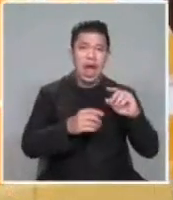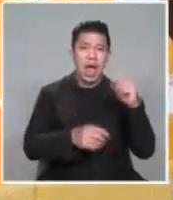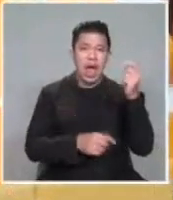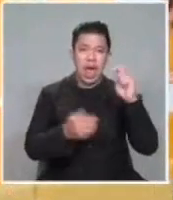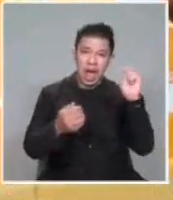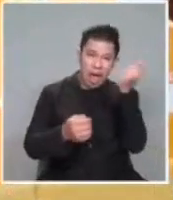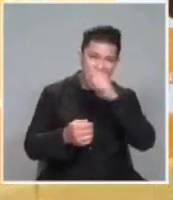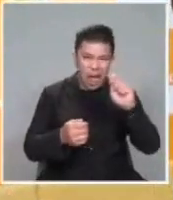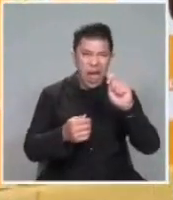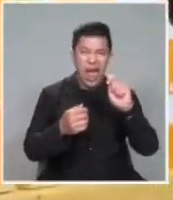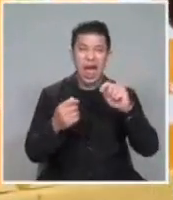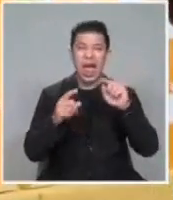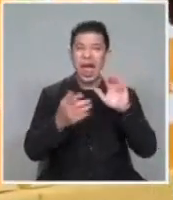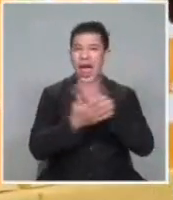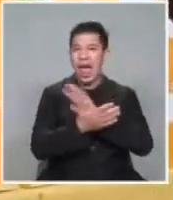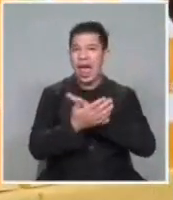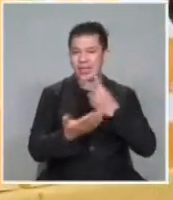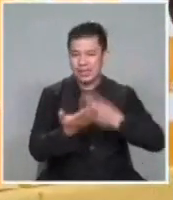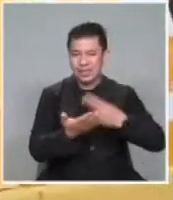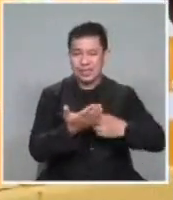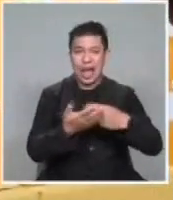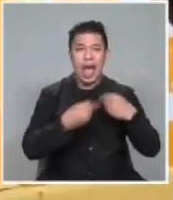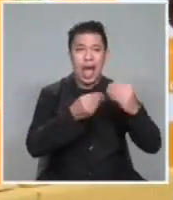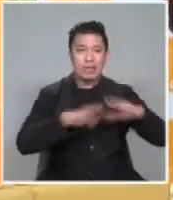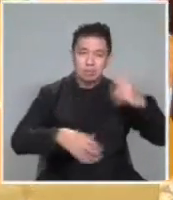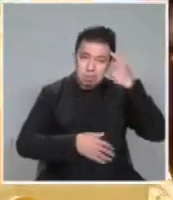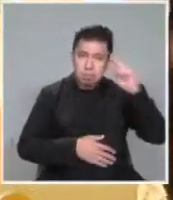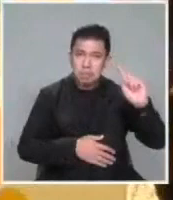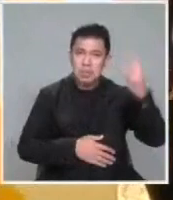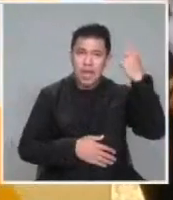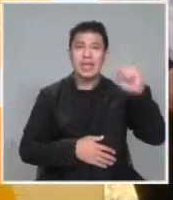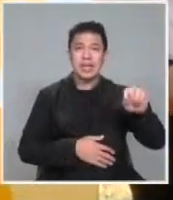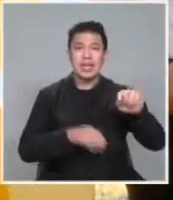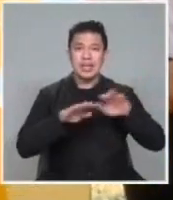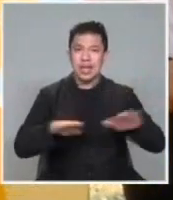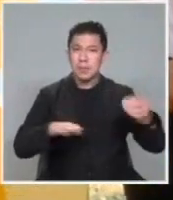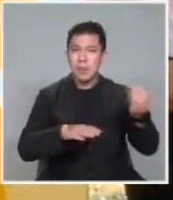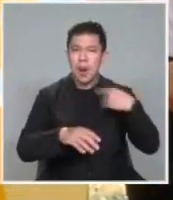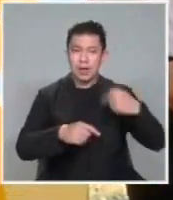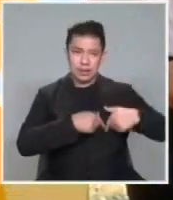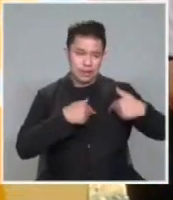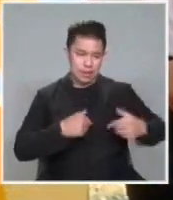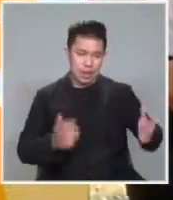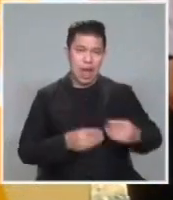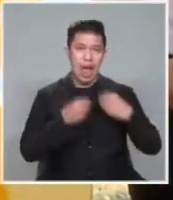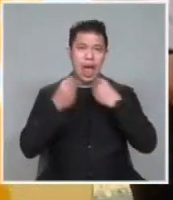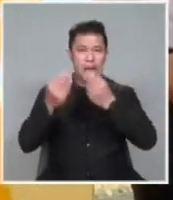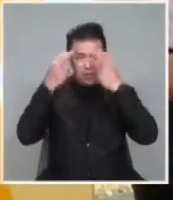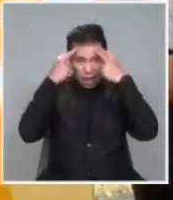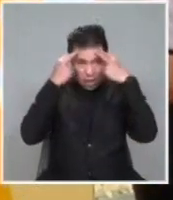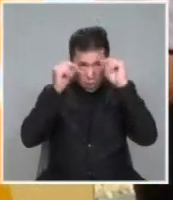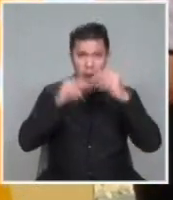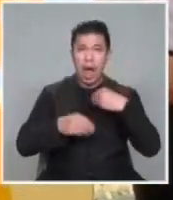ดิษฐ์จากกระดาษรังที่เป็นกิจกรรมส่งเสริมให้เด็กใช้ความคิดสร้างสรรค์โดยเด็กๆบอกว่าเป็นกำลังใจให้กับนายกรัฐมนตรี